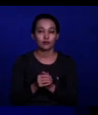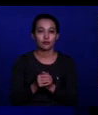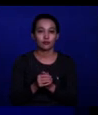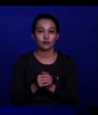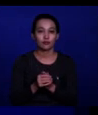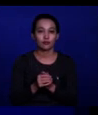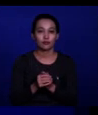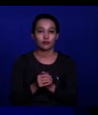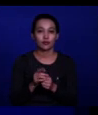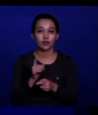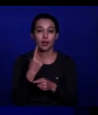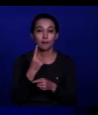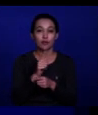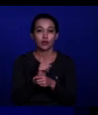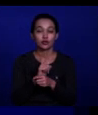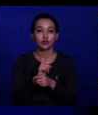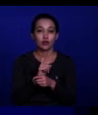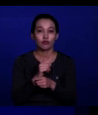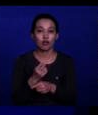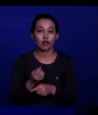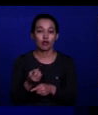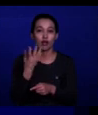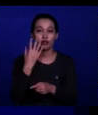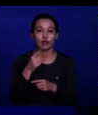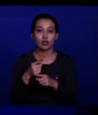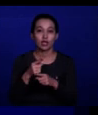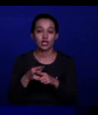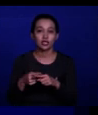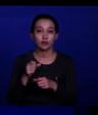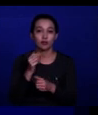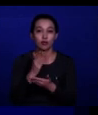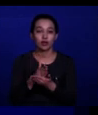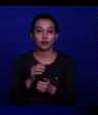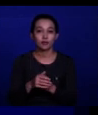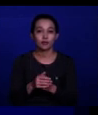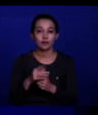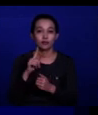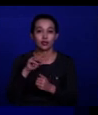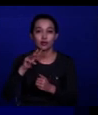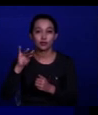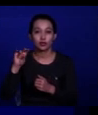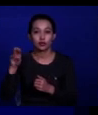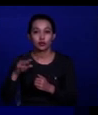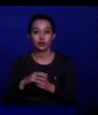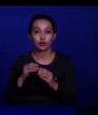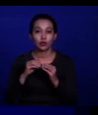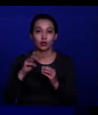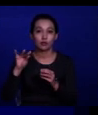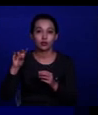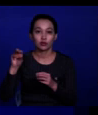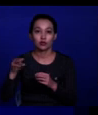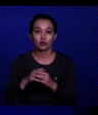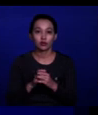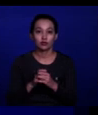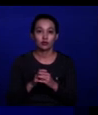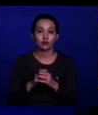Quyidagilar 1 soatning qancha qismini tashkil etadi? 1 minut, 10 minut, 30 minut